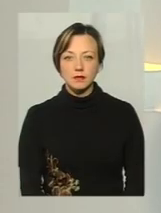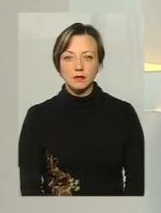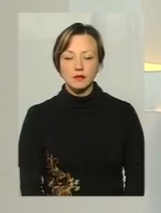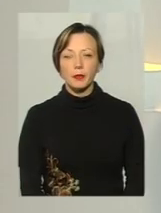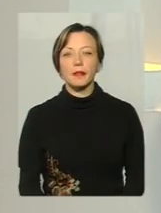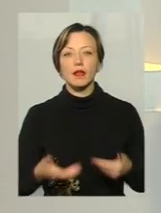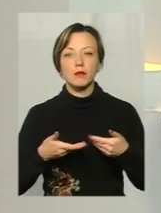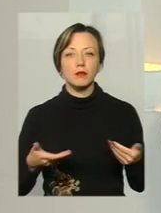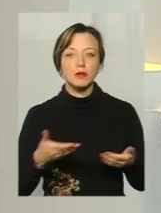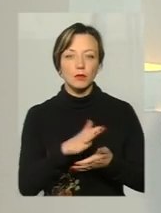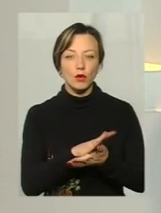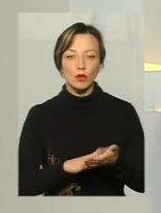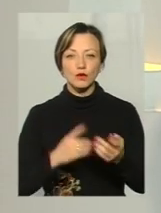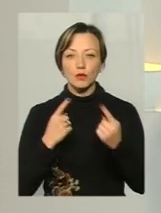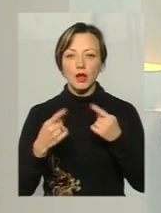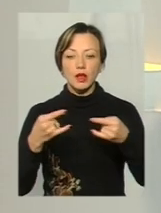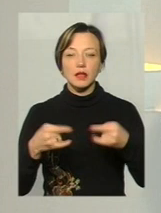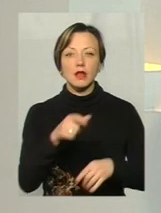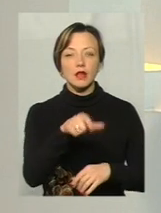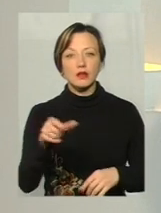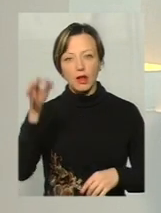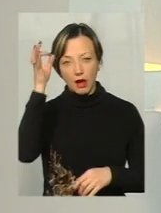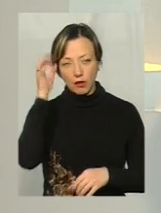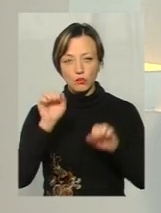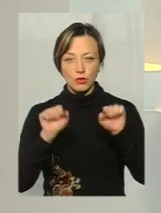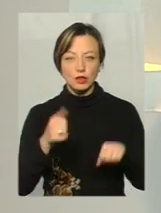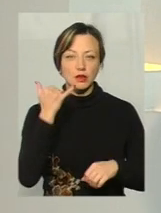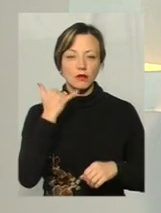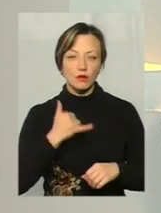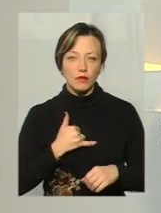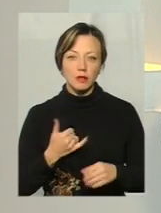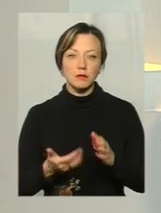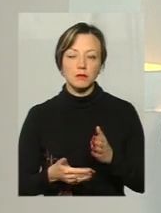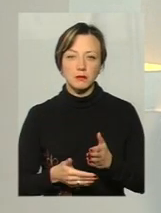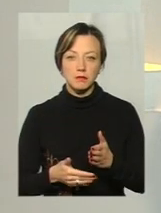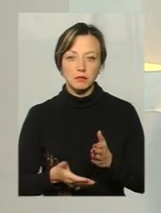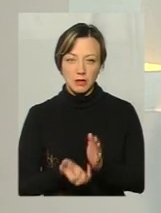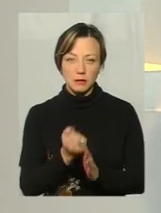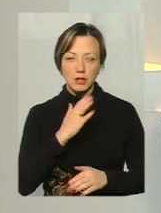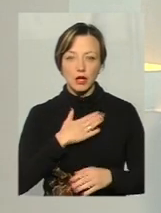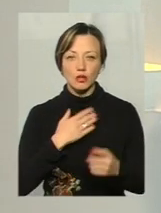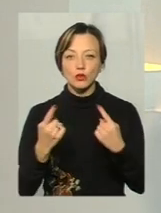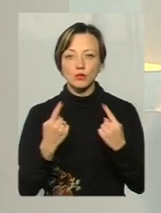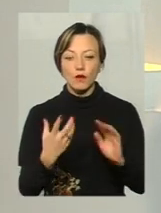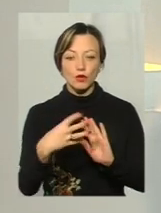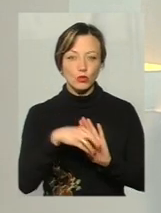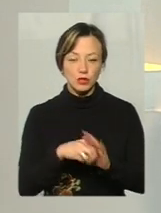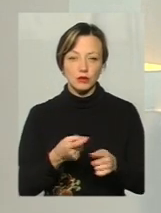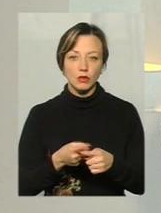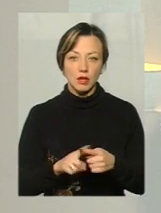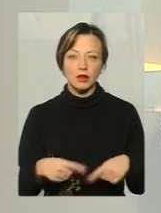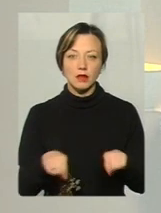Ми продовжуємо нашу розмову, а телеглядачам нагадую, що ви можете телефонувати у студію, підтримати нашу розмову, долучитись до неї, а